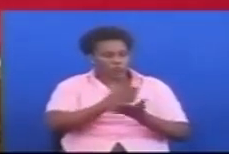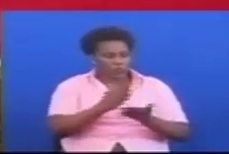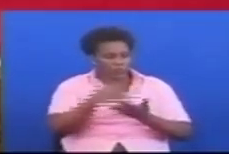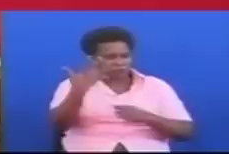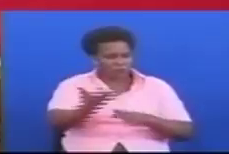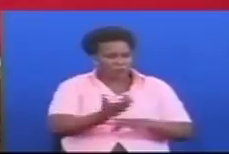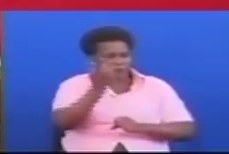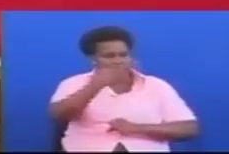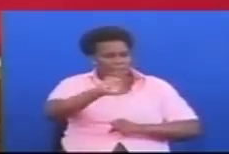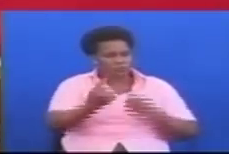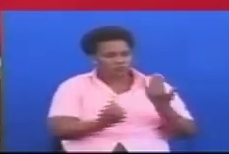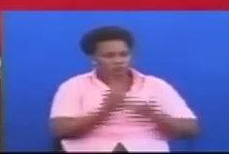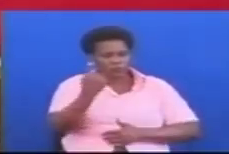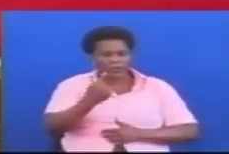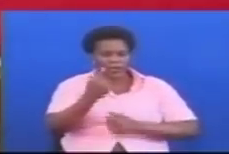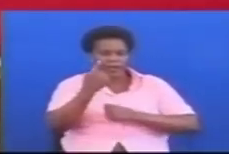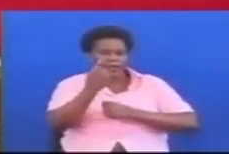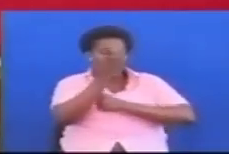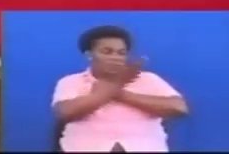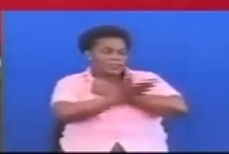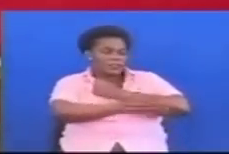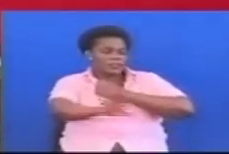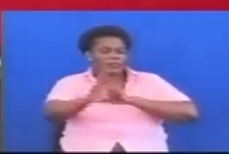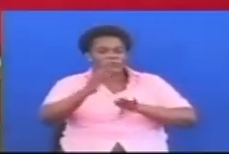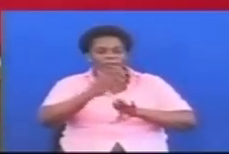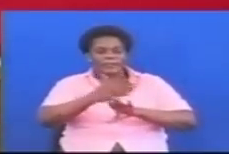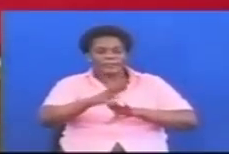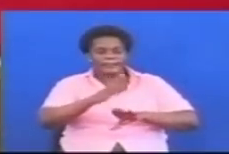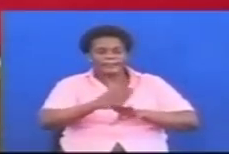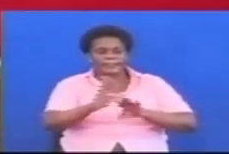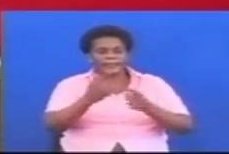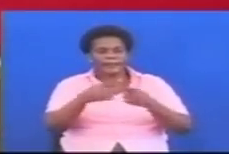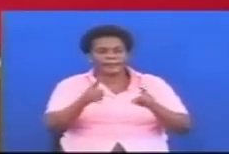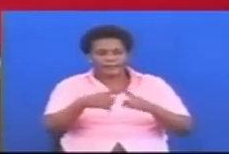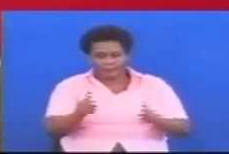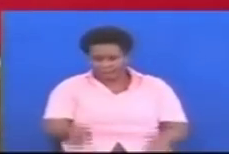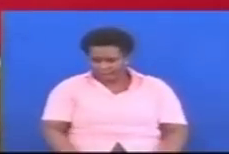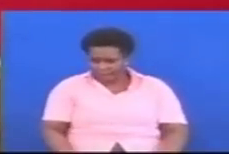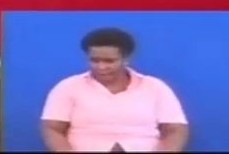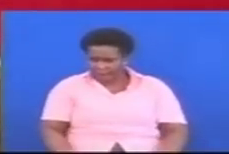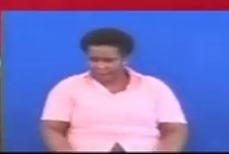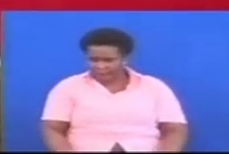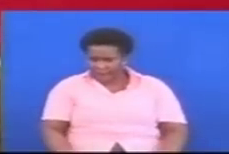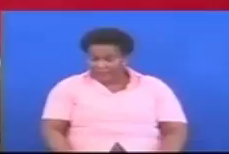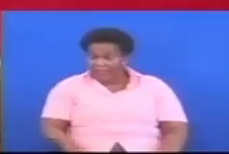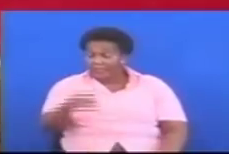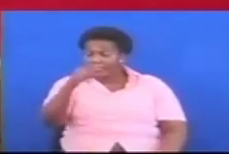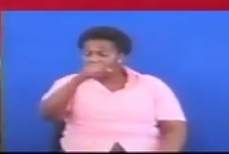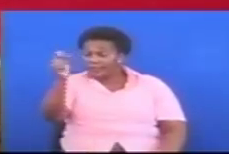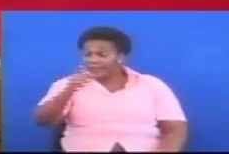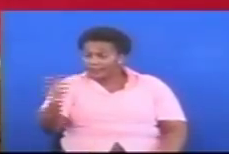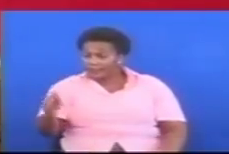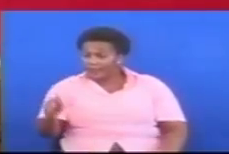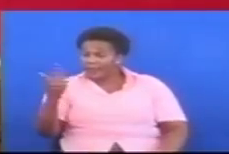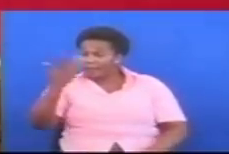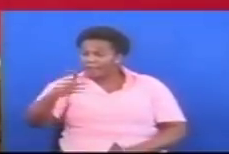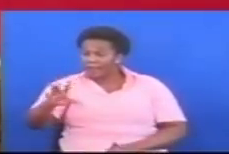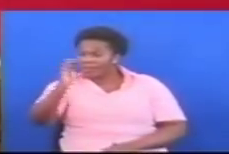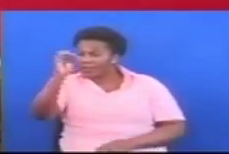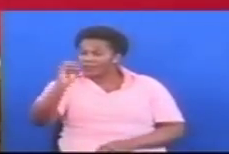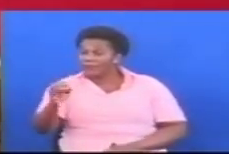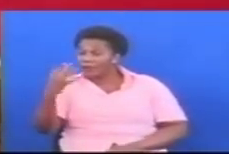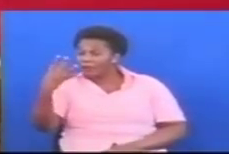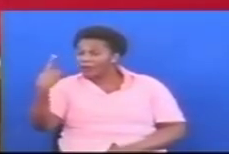Mheshimiwa Mwenyekiti, Tanzania ina asilimia 41 ya ziwa Tanganyika lenye ujazo wa maji safi na